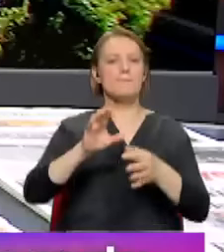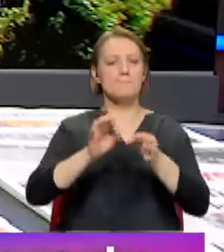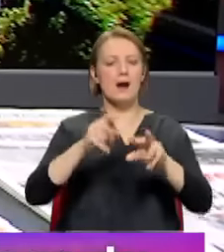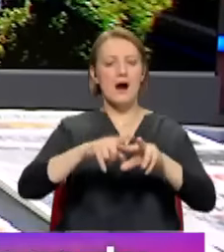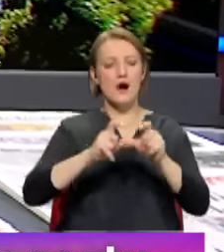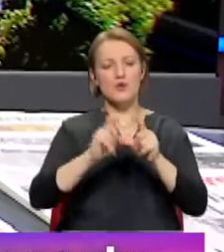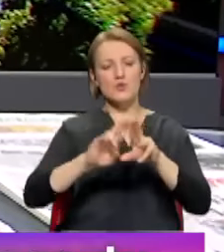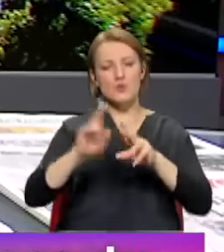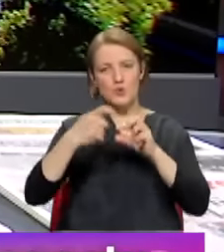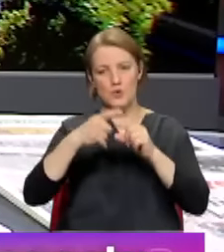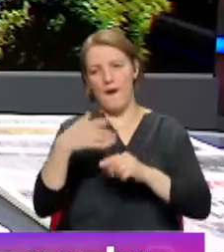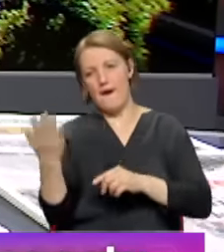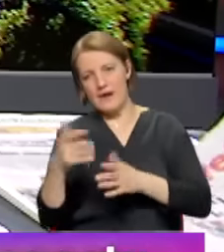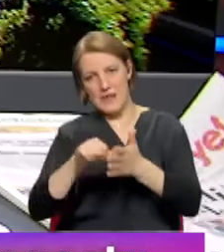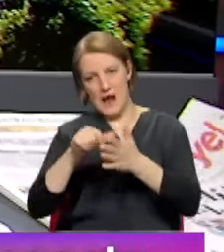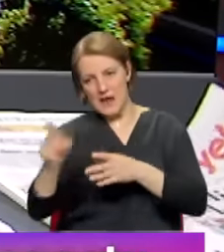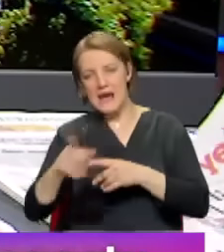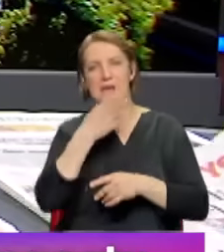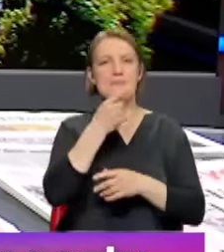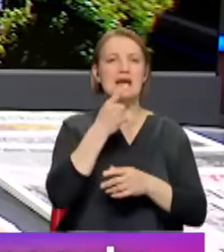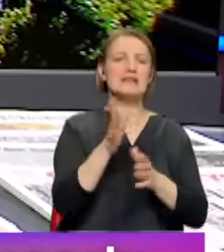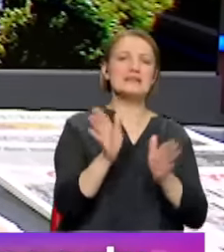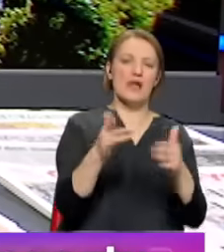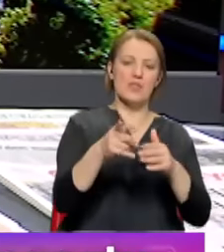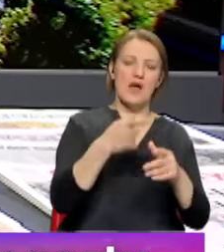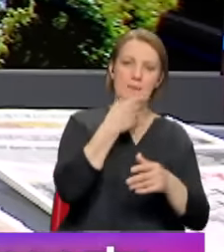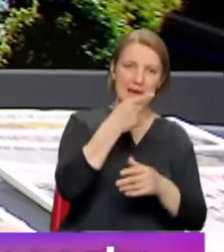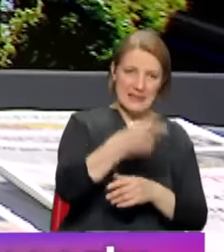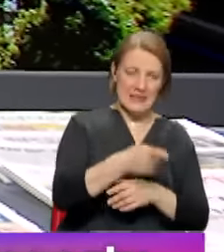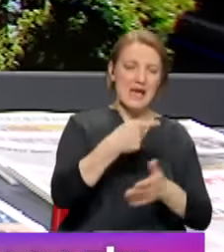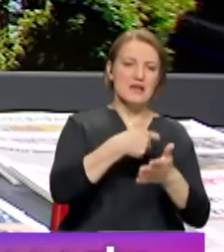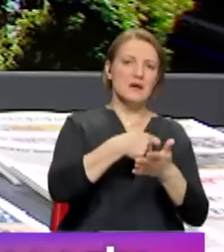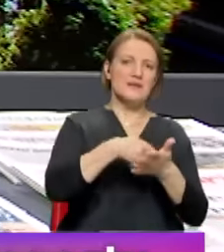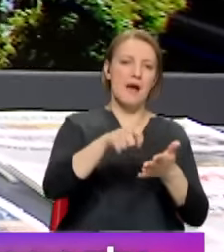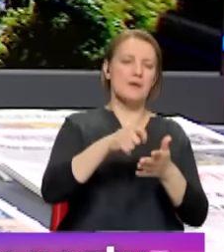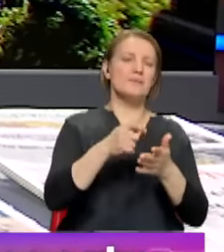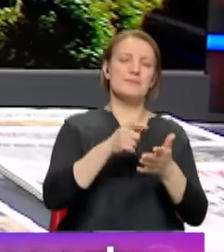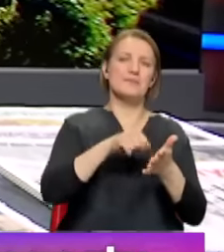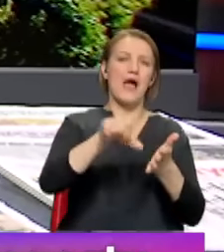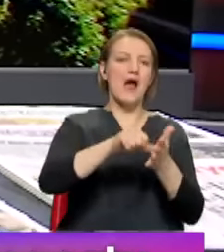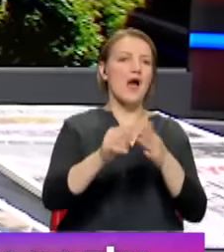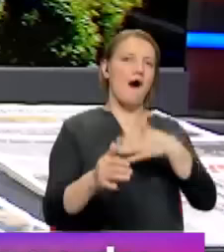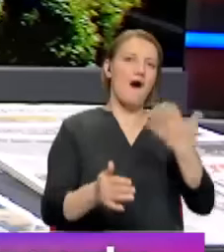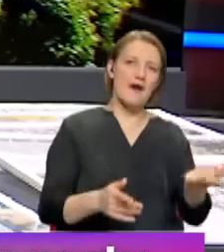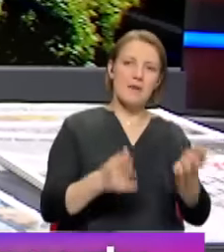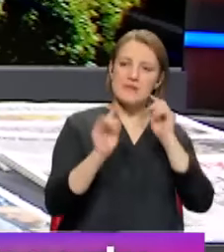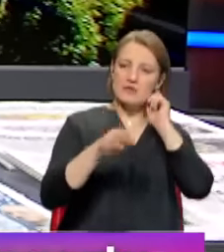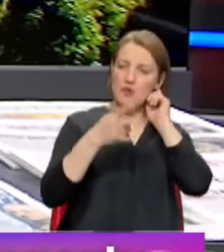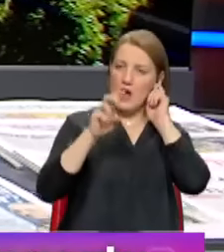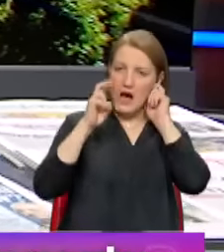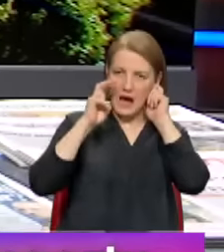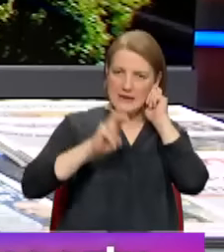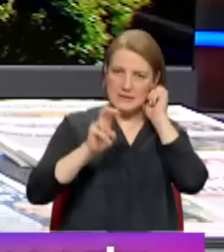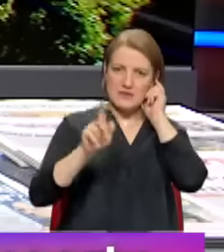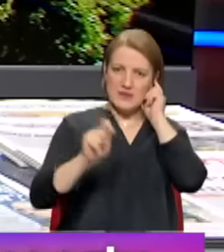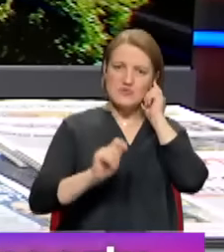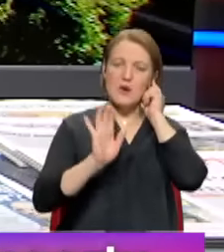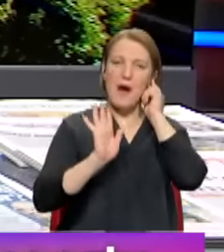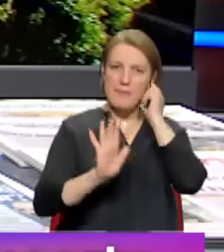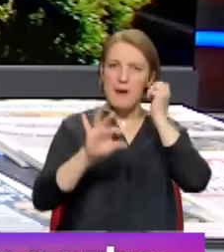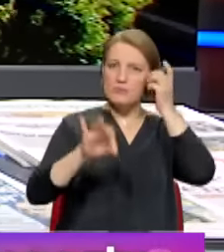Bağkurluysanız ayrı, SGK'lıysanız ayrı, emekli sandığından emekliyseniz ayrı bir tarihte yatacağı için birazdan hatırlatmasını yapayım.